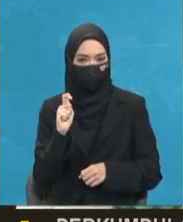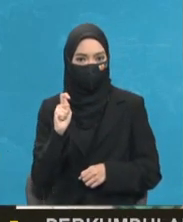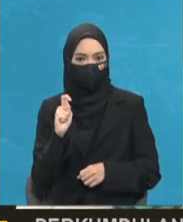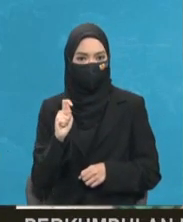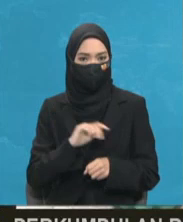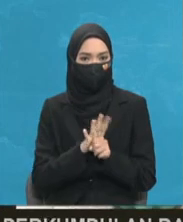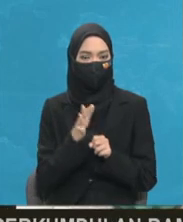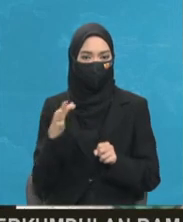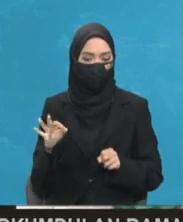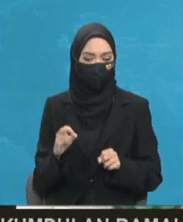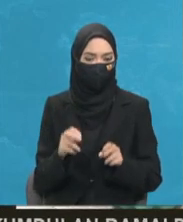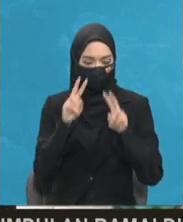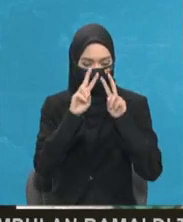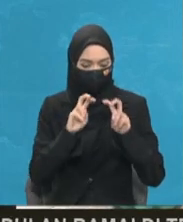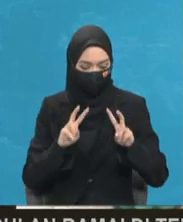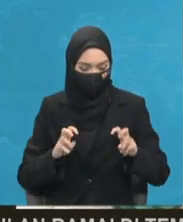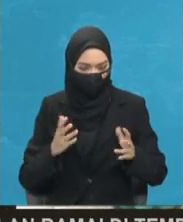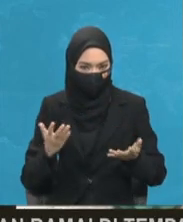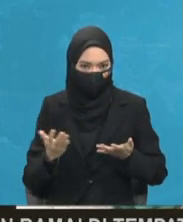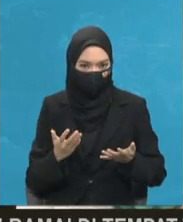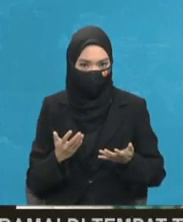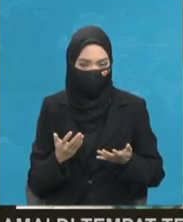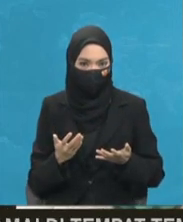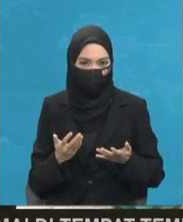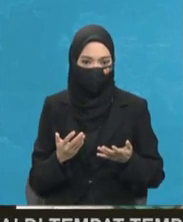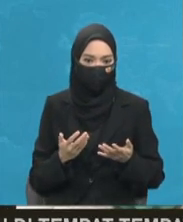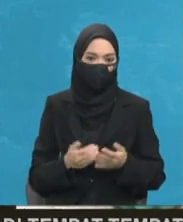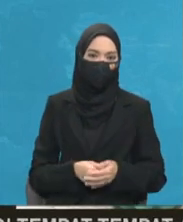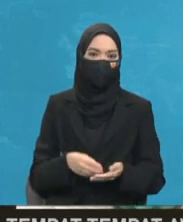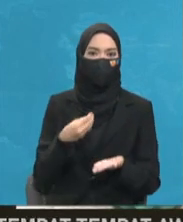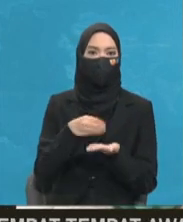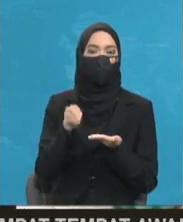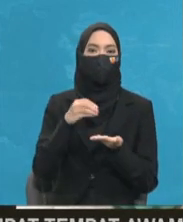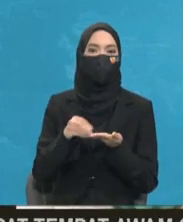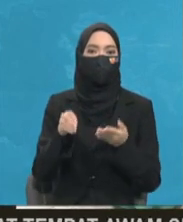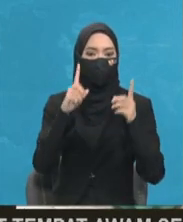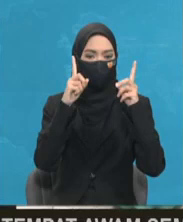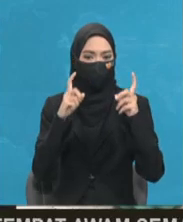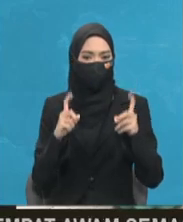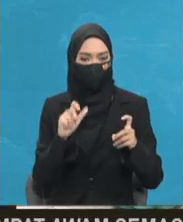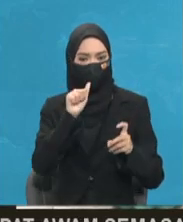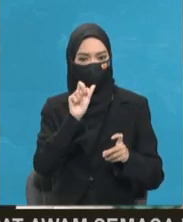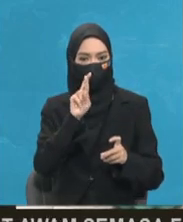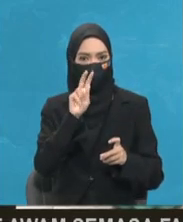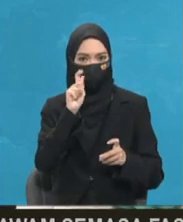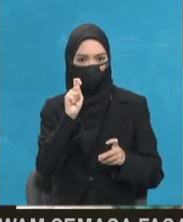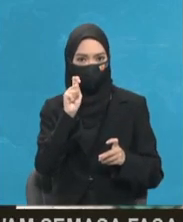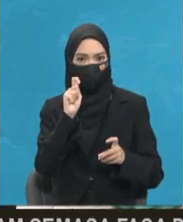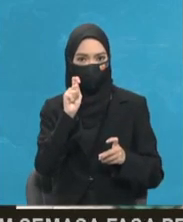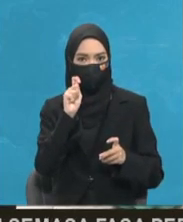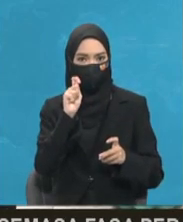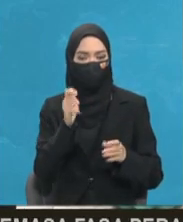mengenalkan bayaran ujian Hearty bagi individu-individu yang tidak